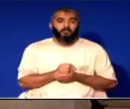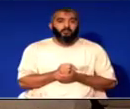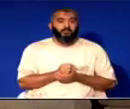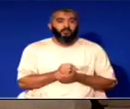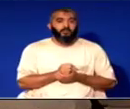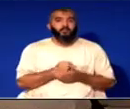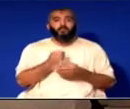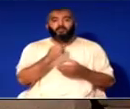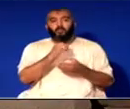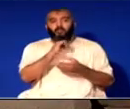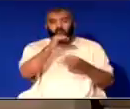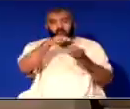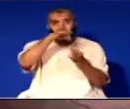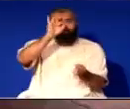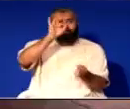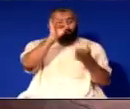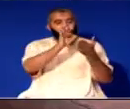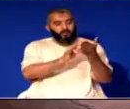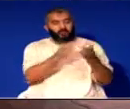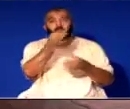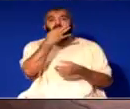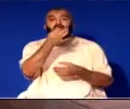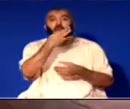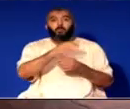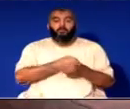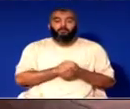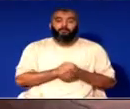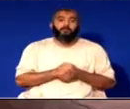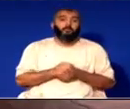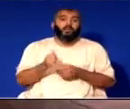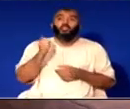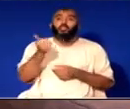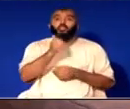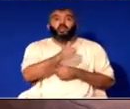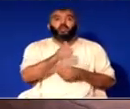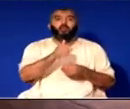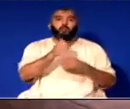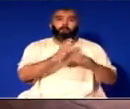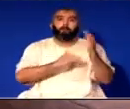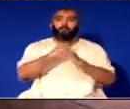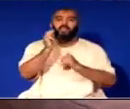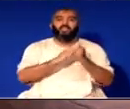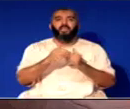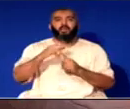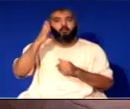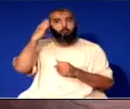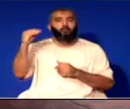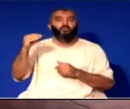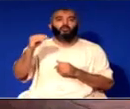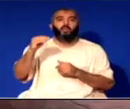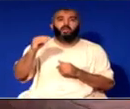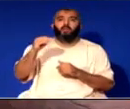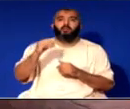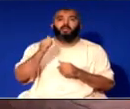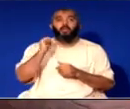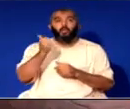شؤونه، يعني إذا مشينا التخصص، والأستاذ والمعلم يدل على الخير في قطاعه في تخصصه، وهكذا كل واحد من